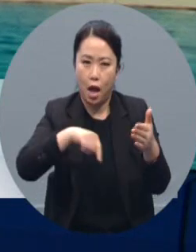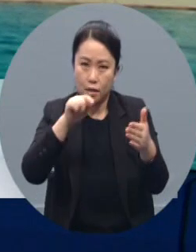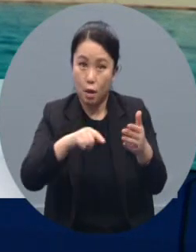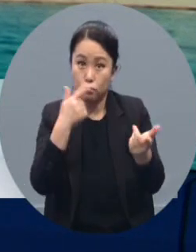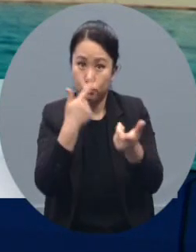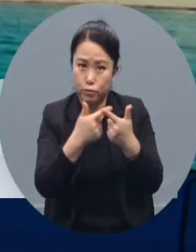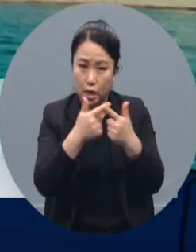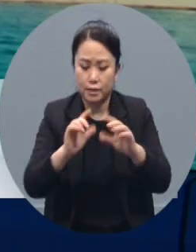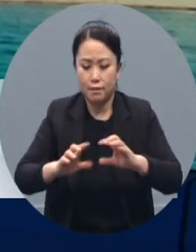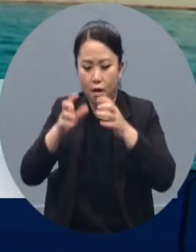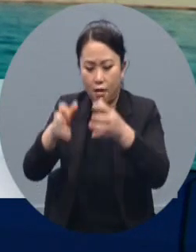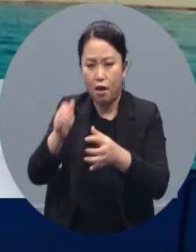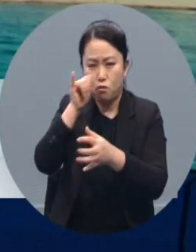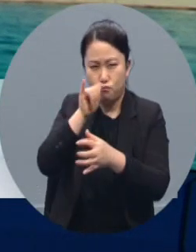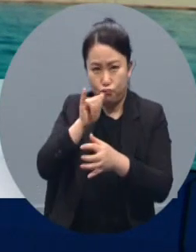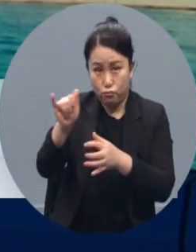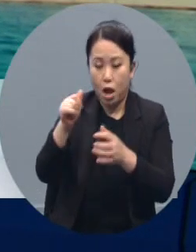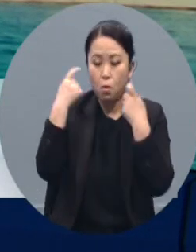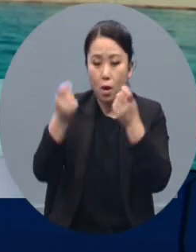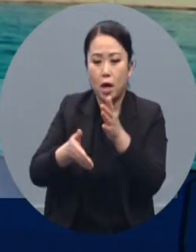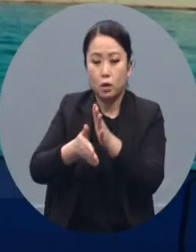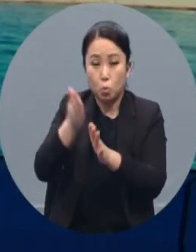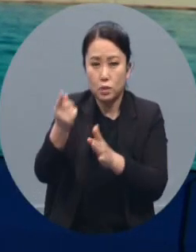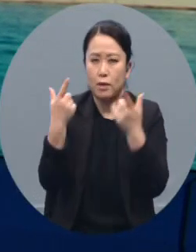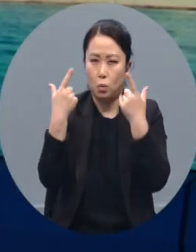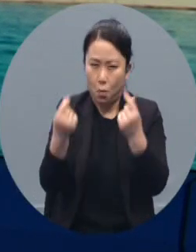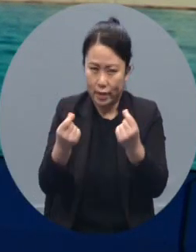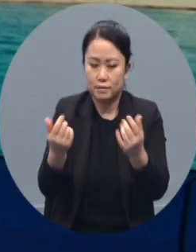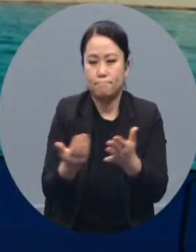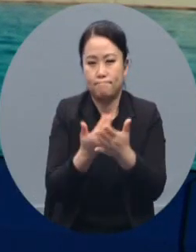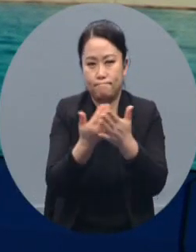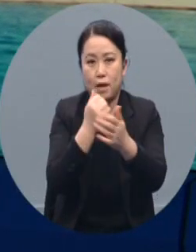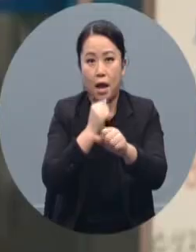곳으로 키우겠다는 비전을 선포했습니다. 김윤아 기자입니다.